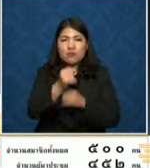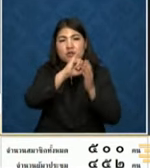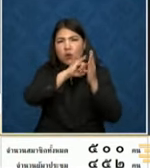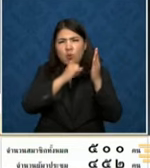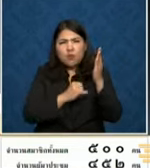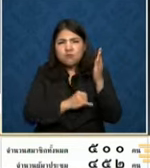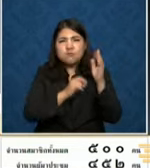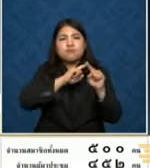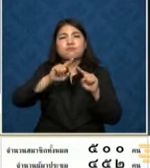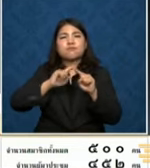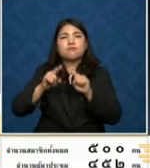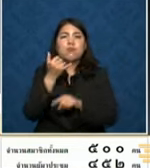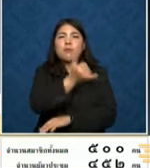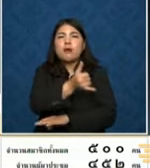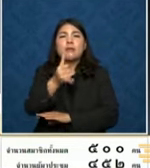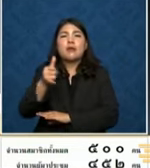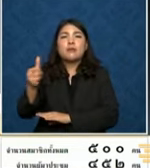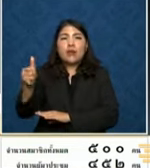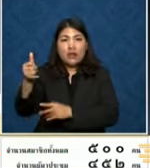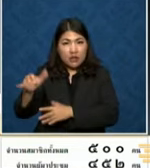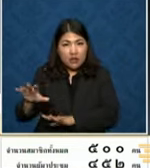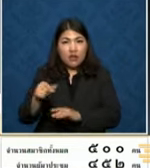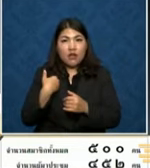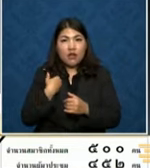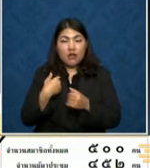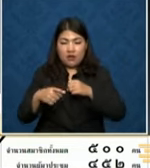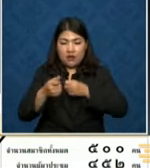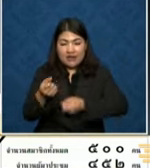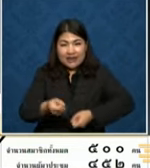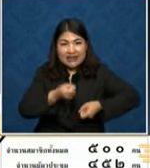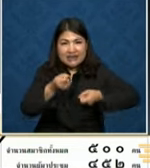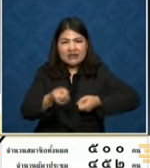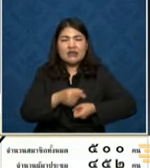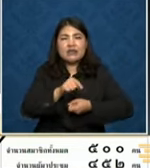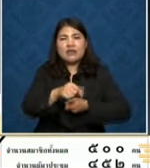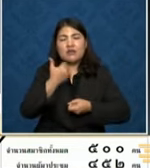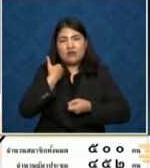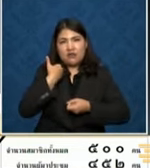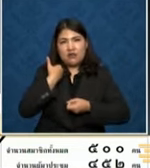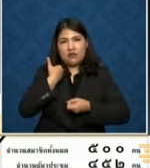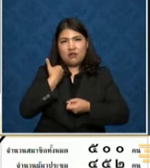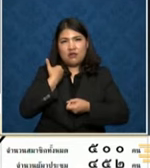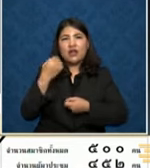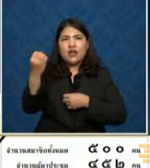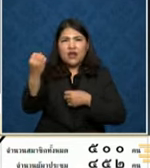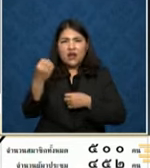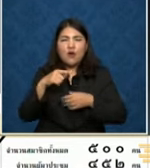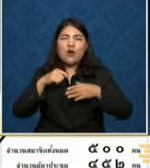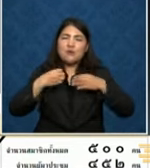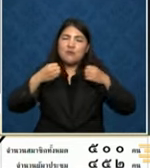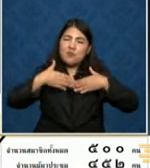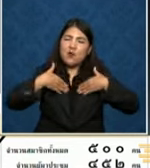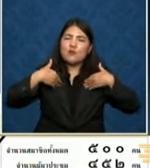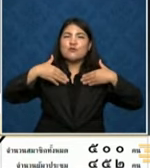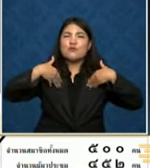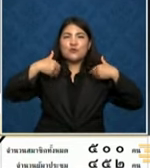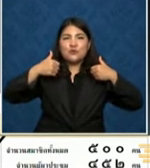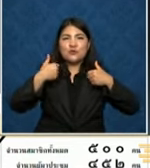ลายๆจังหวัดเกษตรกรผู้ทำกินในพื้นที่สปก.ต่างก็มีความสุข